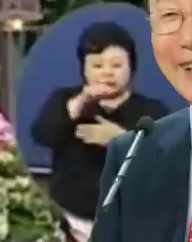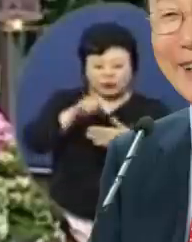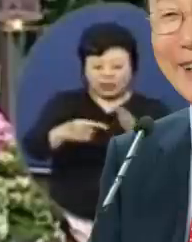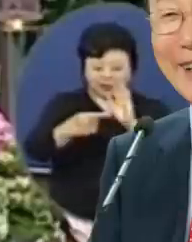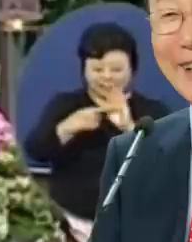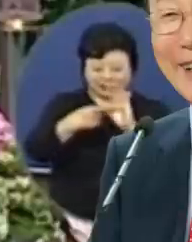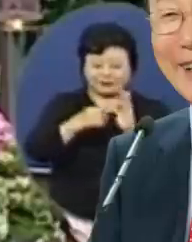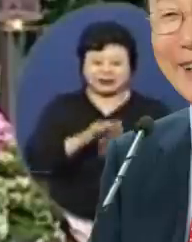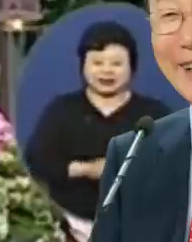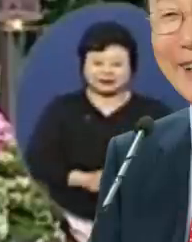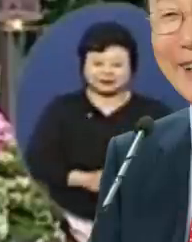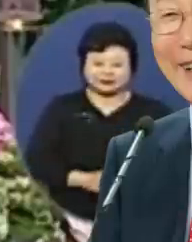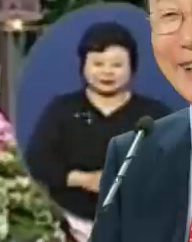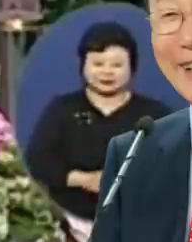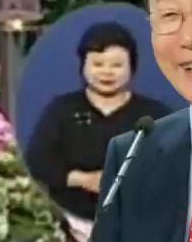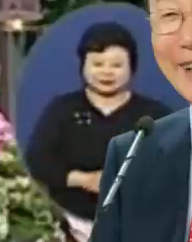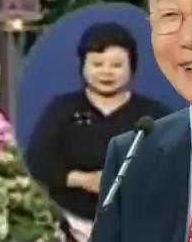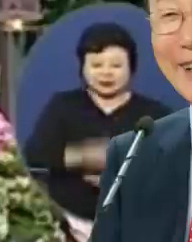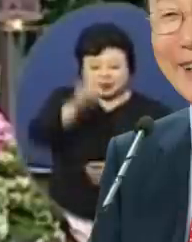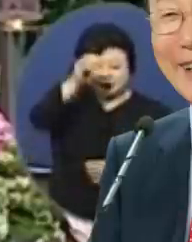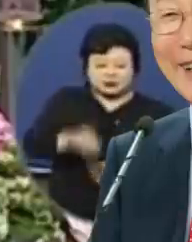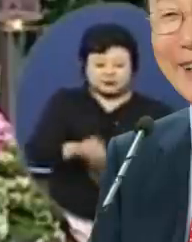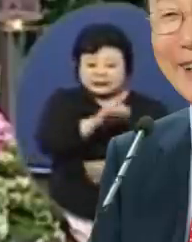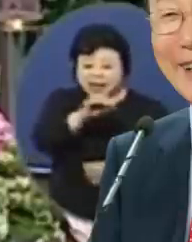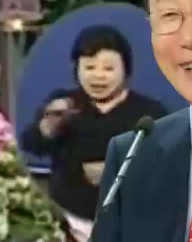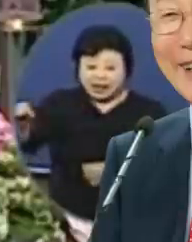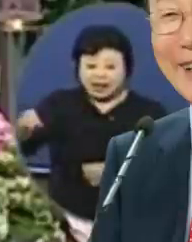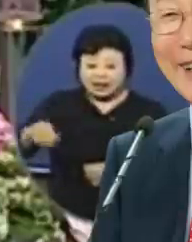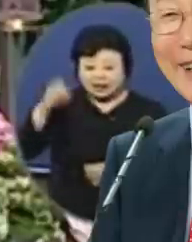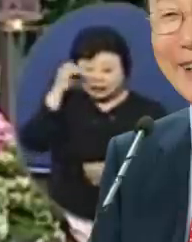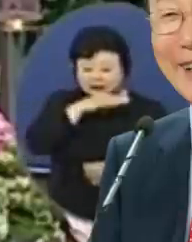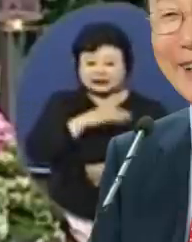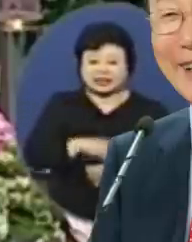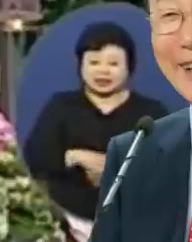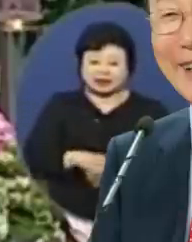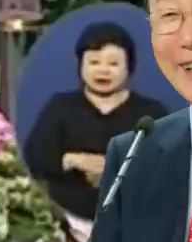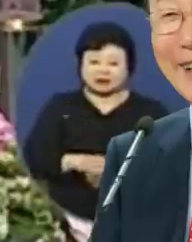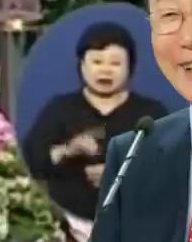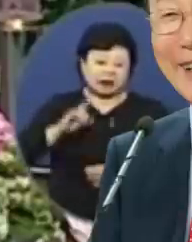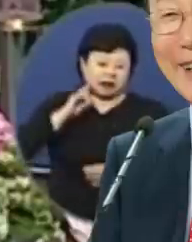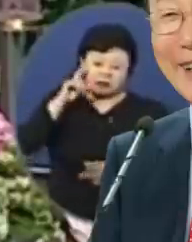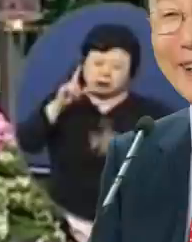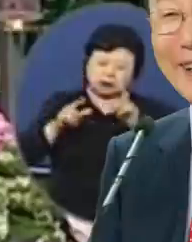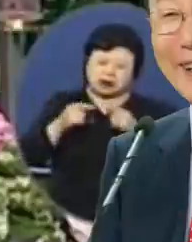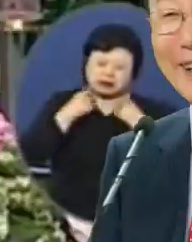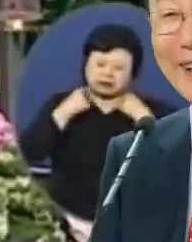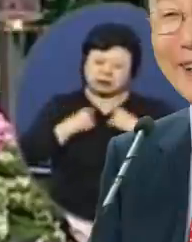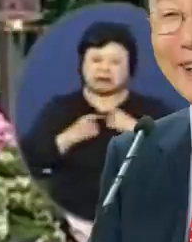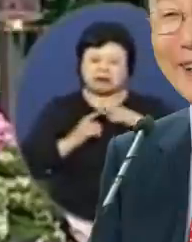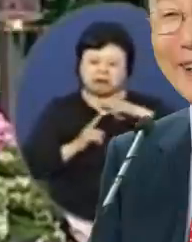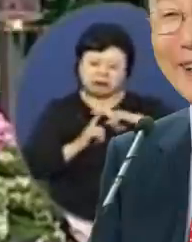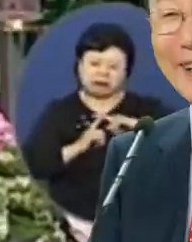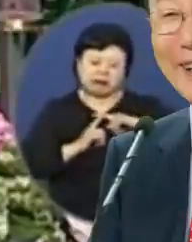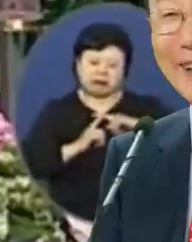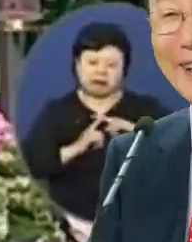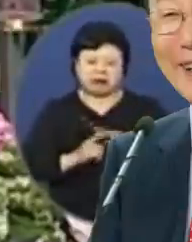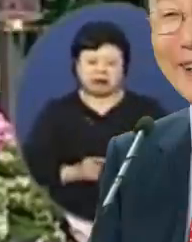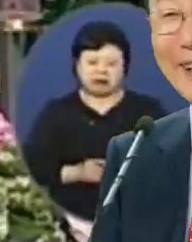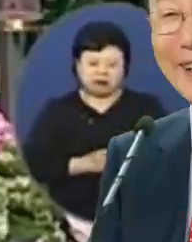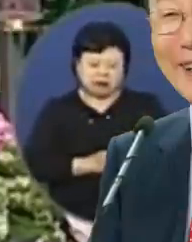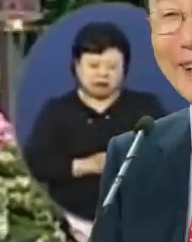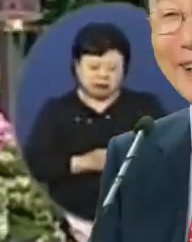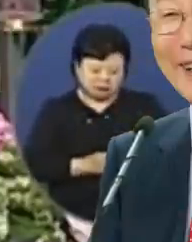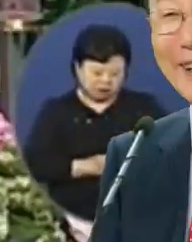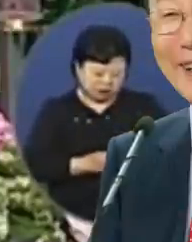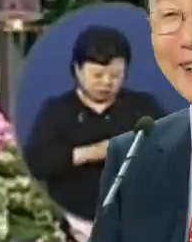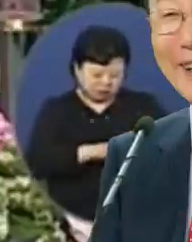나타나게 되는 것입니다. 십자가 그냥 데코레이션으로 목에 걸고 당기고 팔찌를 만들어서